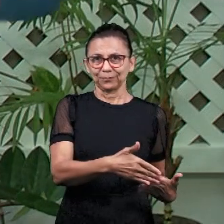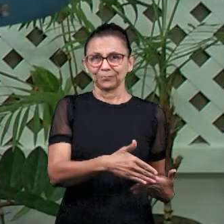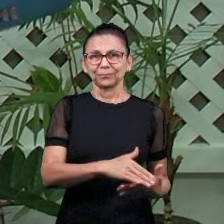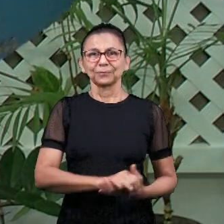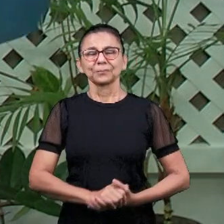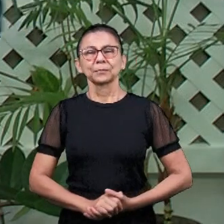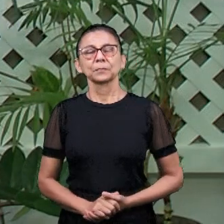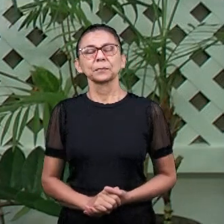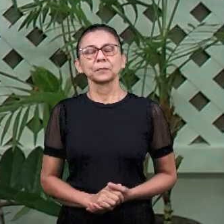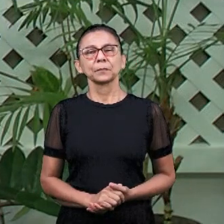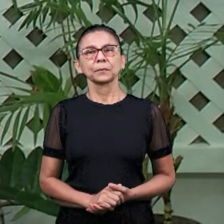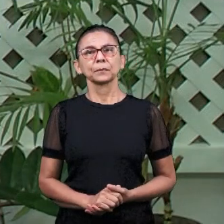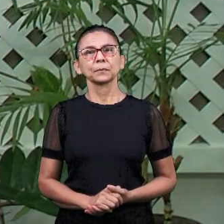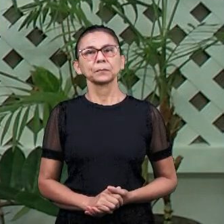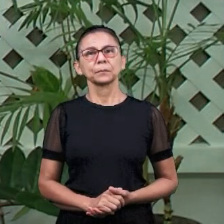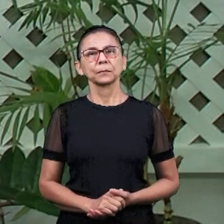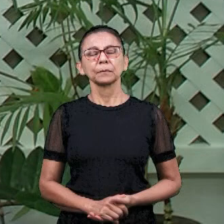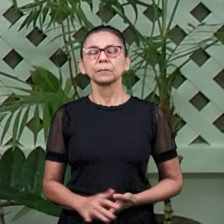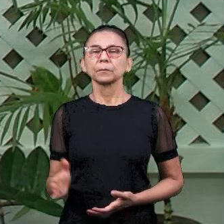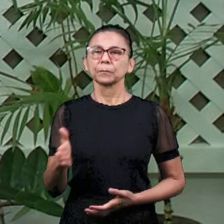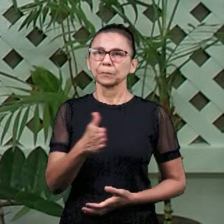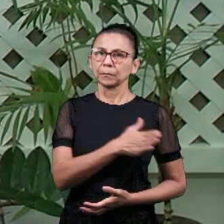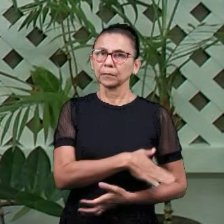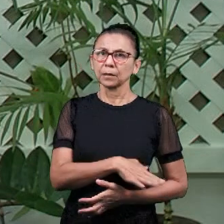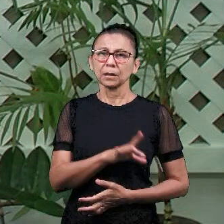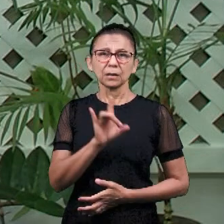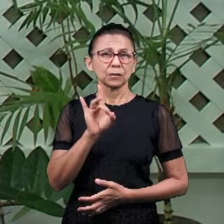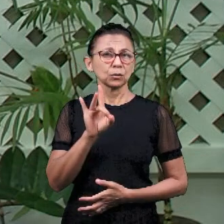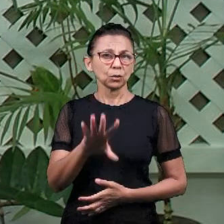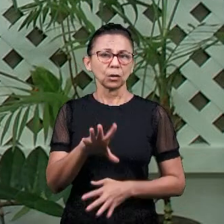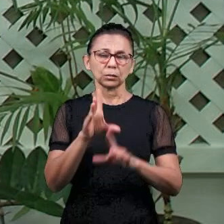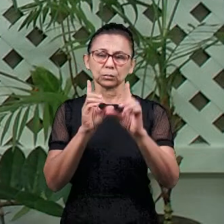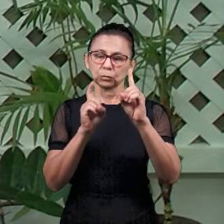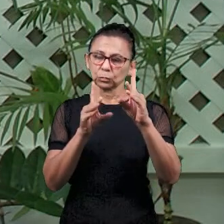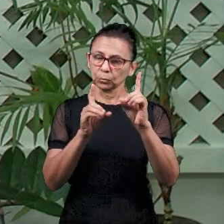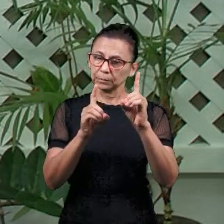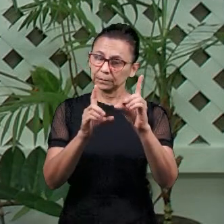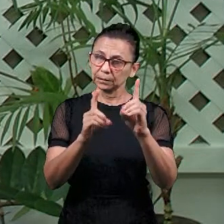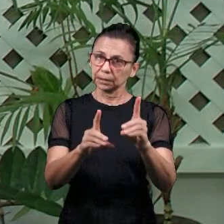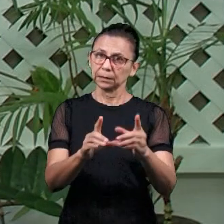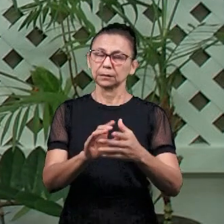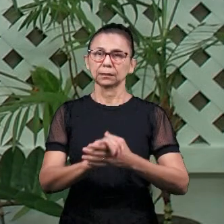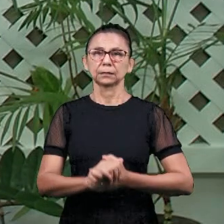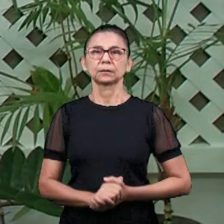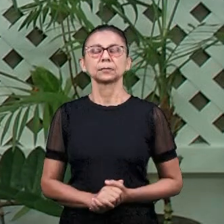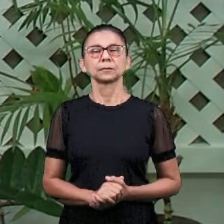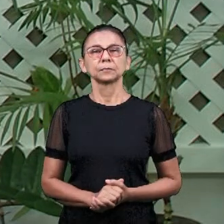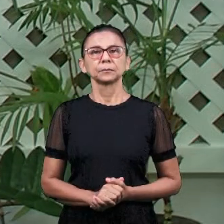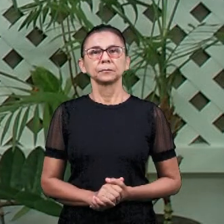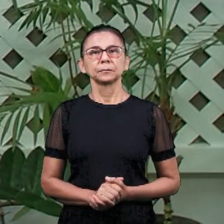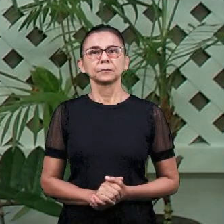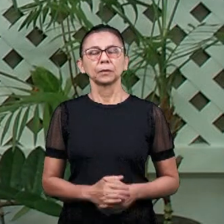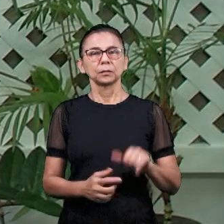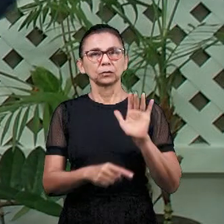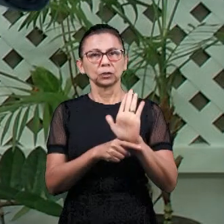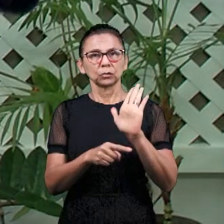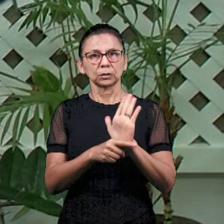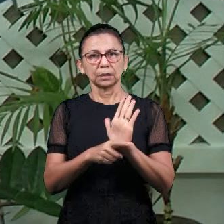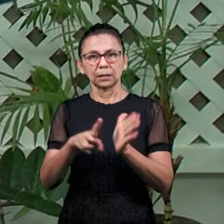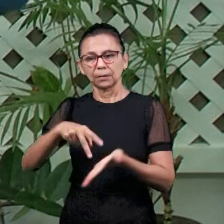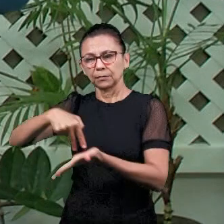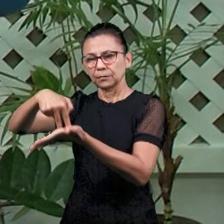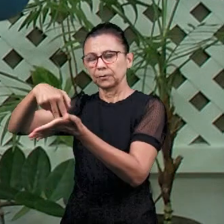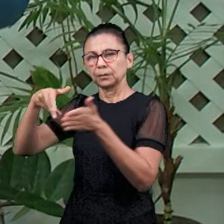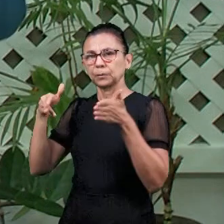doctrine qui peut vous mettre dans cette position. Donc, en revenant ici, maintenant, une petite statistique rapide.